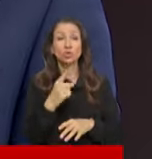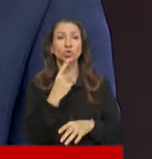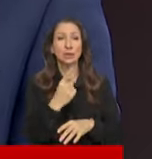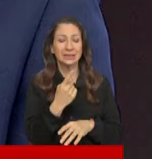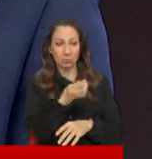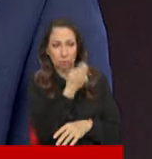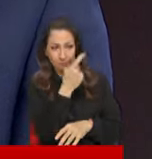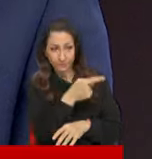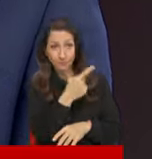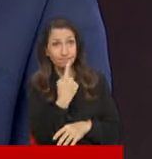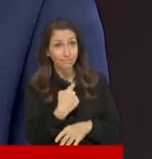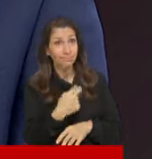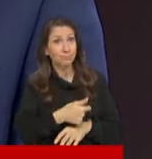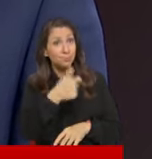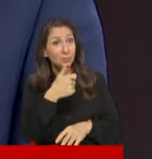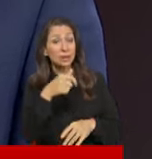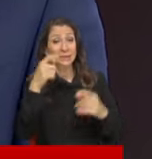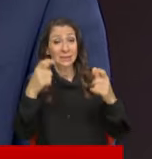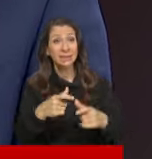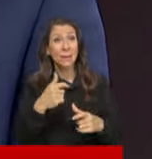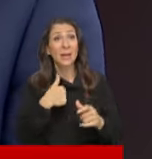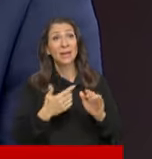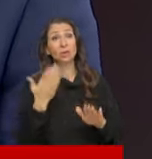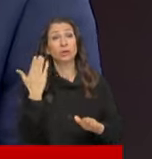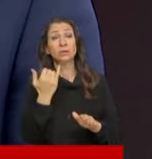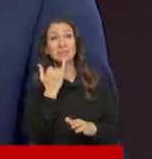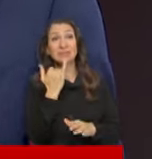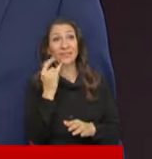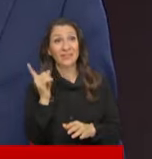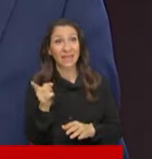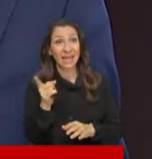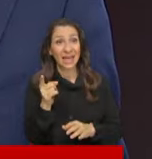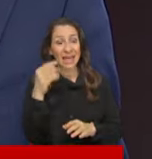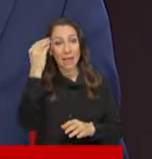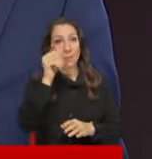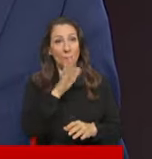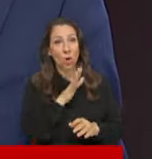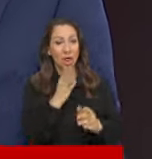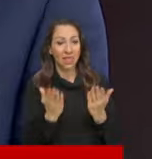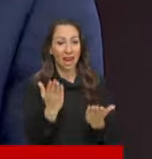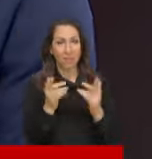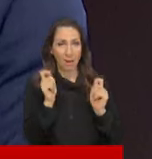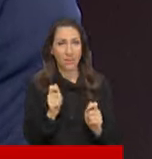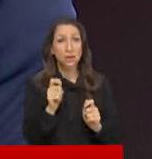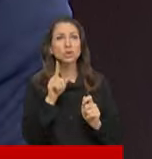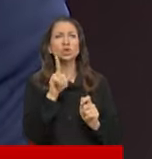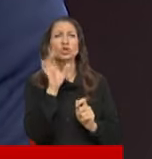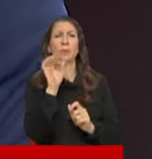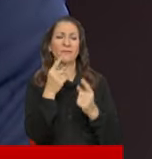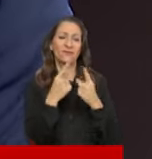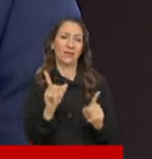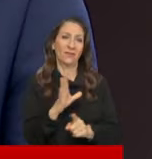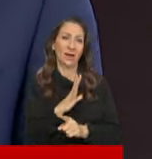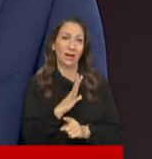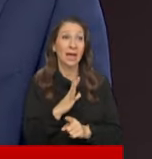söylediniz dediniz ki bakanlar sahada ve Benden önceki konuk Eee Ekrem başkan'la kıyasladı Şimdi şöyle bir fark var